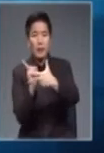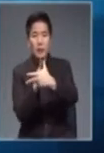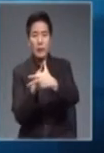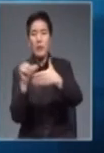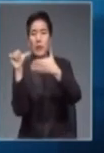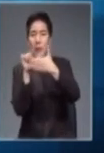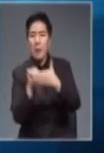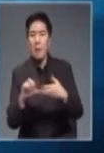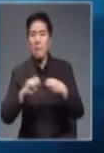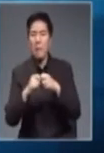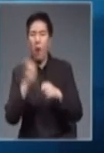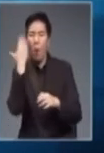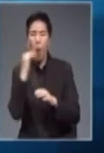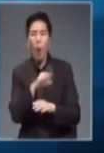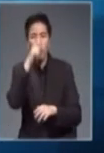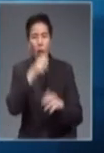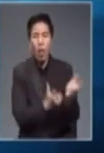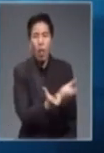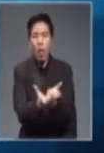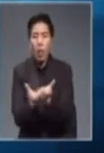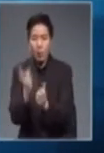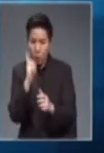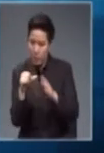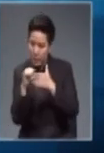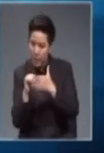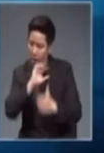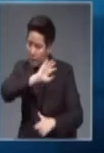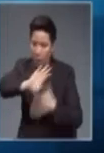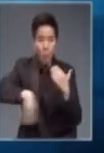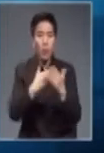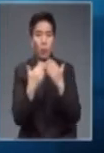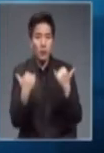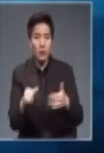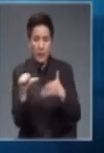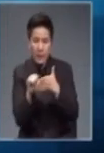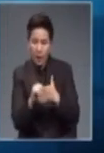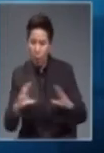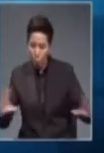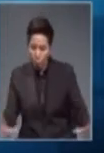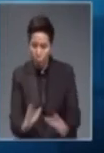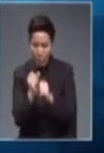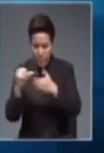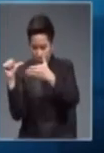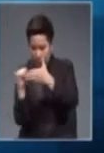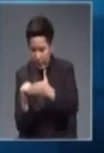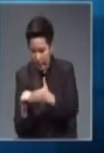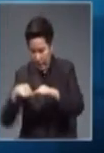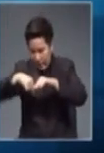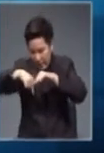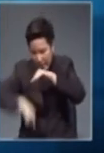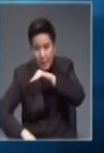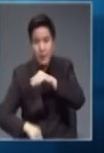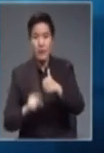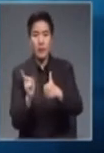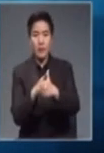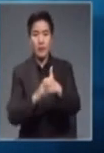ไปผมเห็นว่าการคิดนอกกรอบนั้นเป็นการคิดสร้างสรรค์ที่มีความสำคัญอย่างมากในสภาพแวดล้อมของโลกในยุคศ